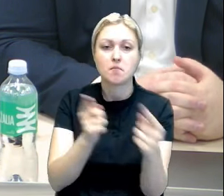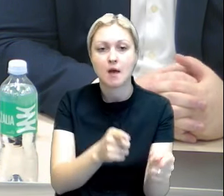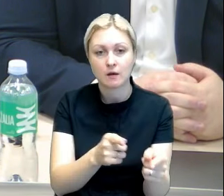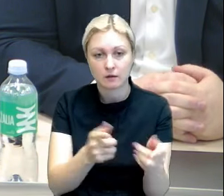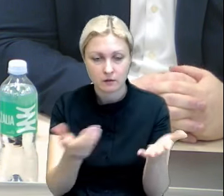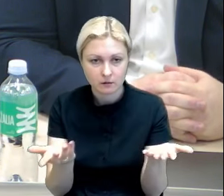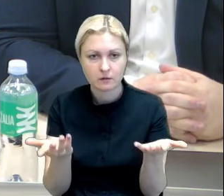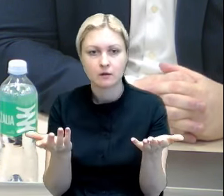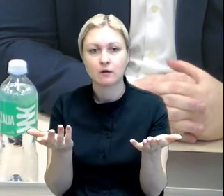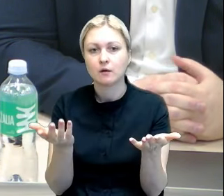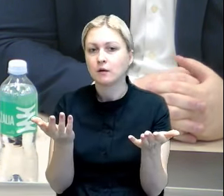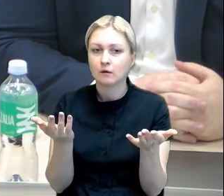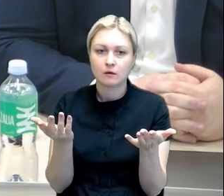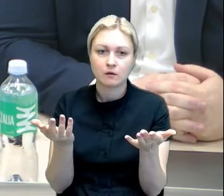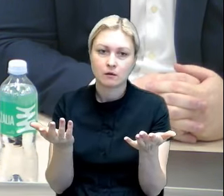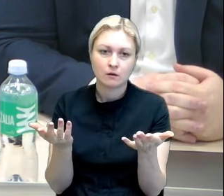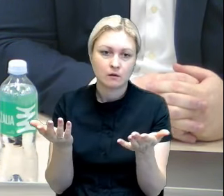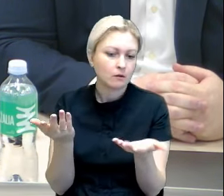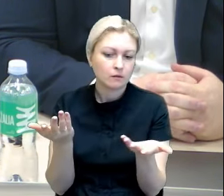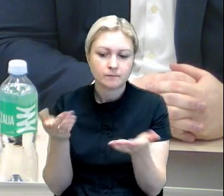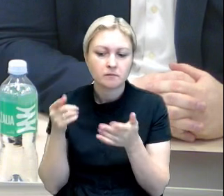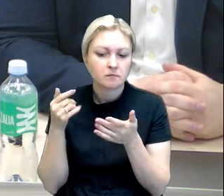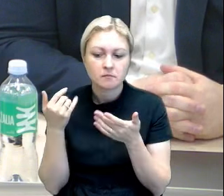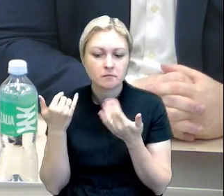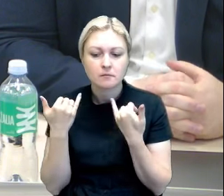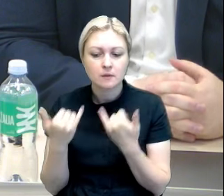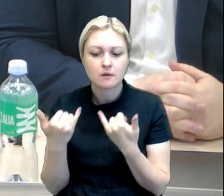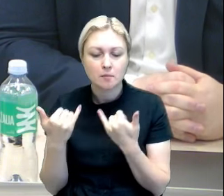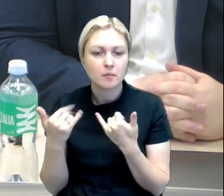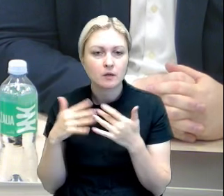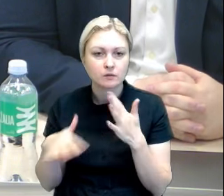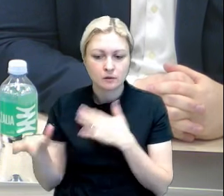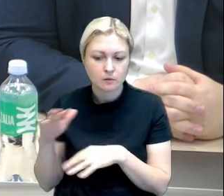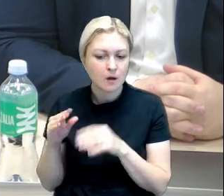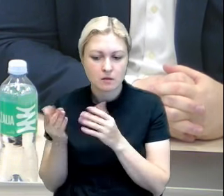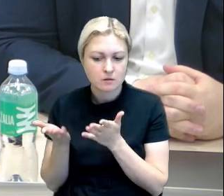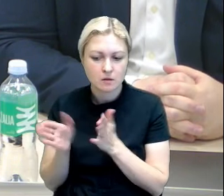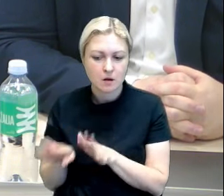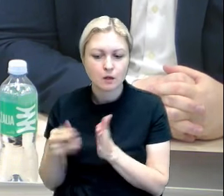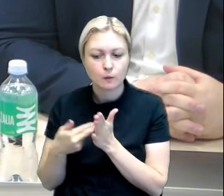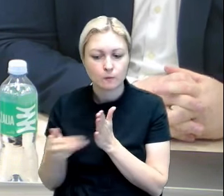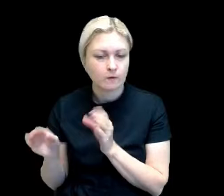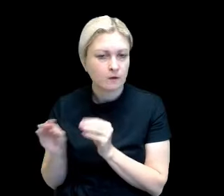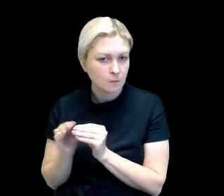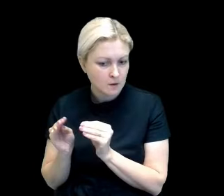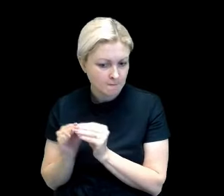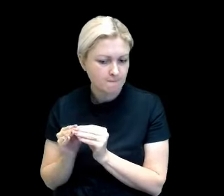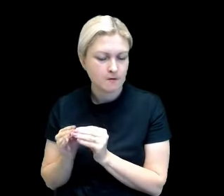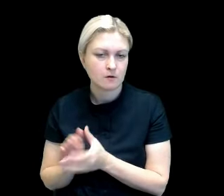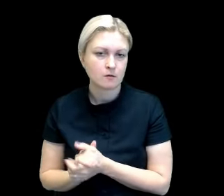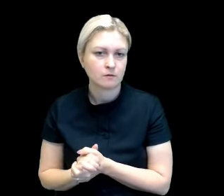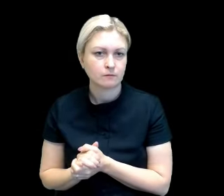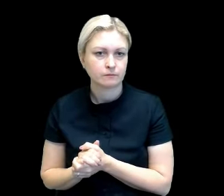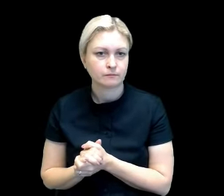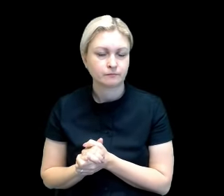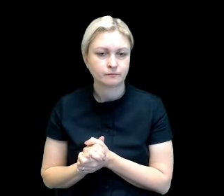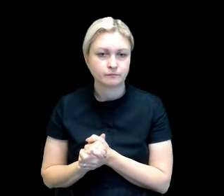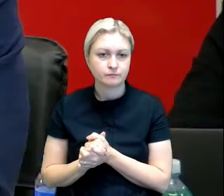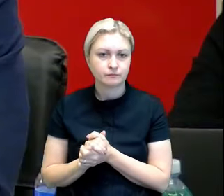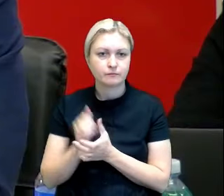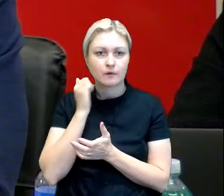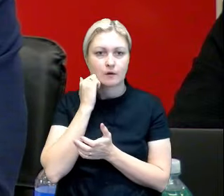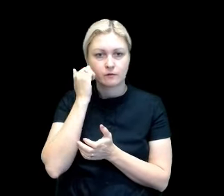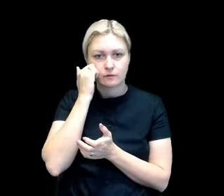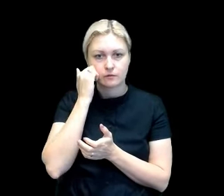atskira įmonė daug daug daug paprasčiau yra dabartiniam statuse priimt sprendimus ačiū dėkoju admundas